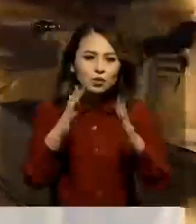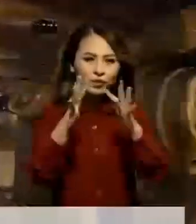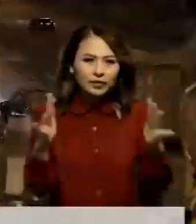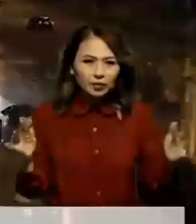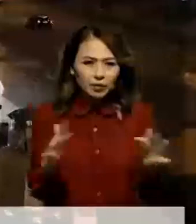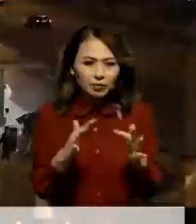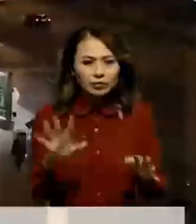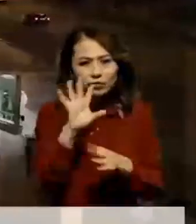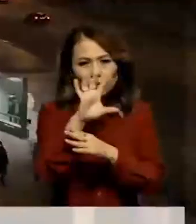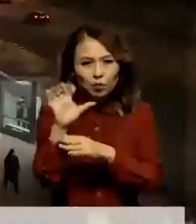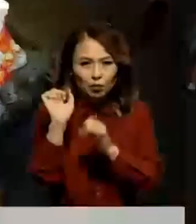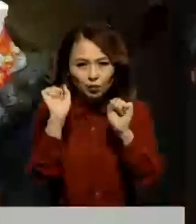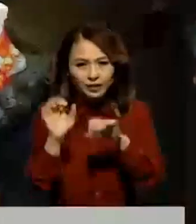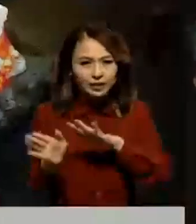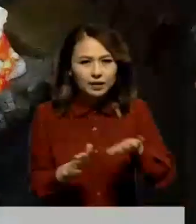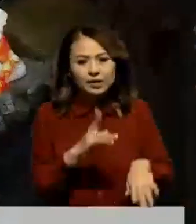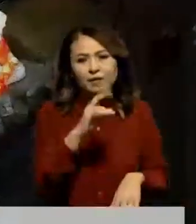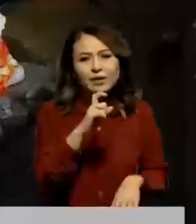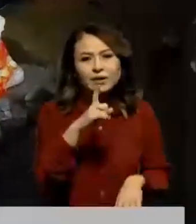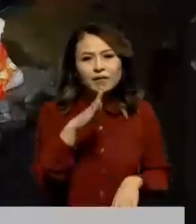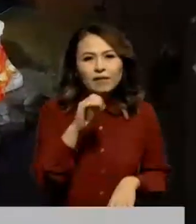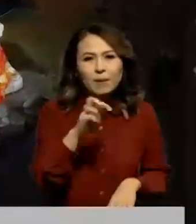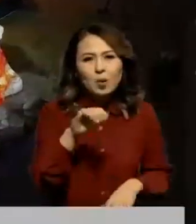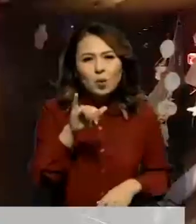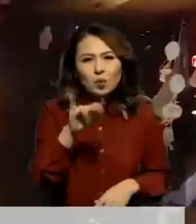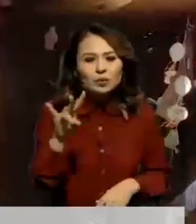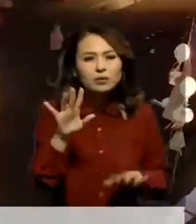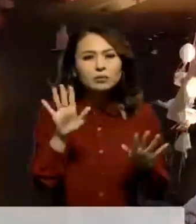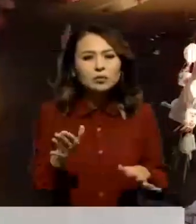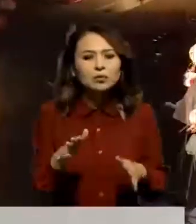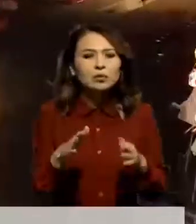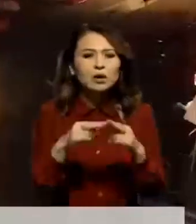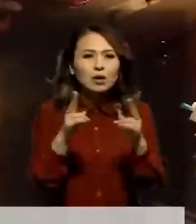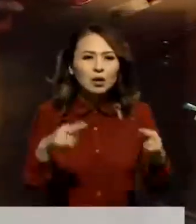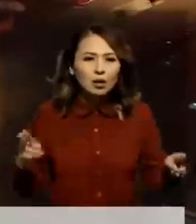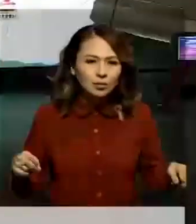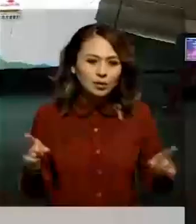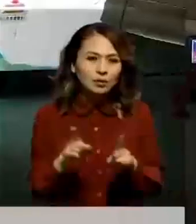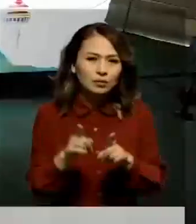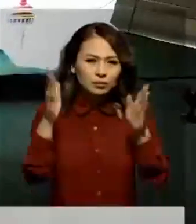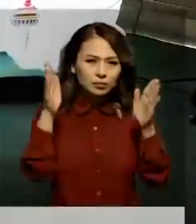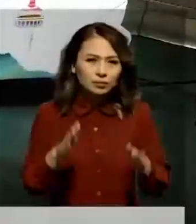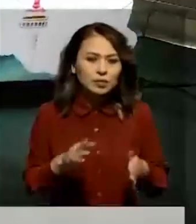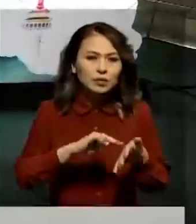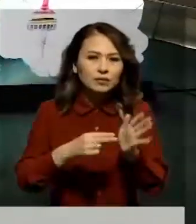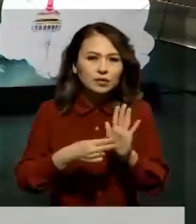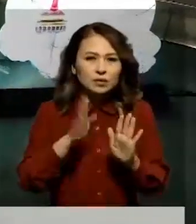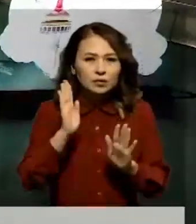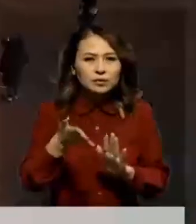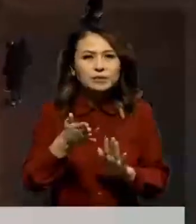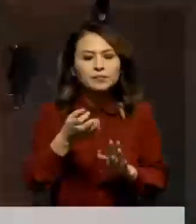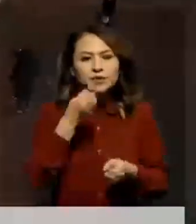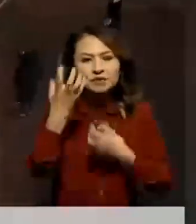жанында суретке түсе алады. Кейін ол Кванхва мұн алаңының маңдағы ғимараттарының қабырғаларында проекцияланады. Сеул